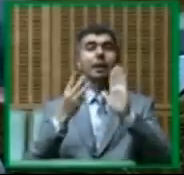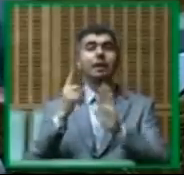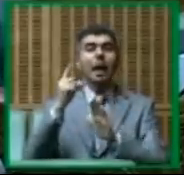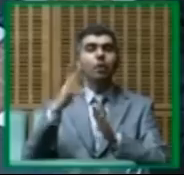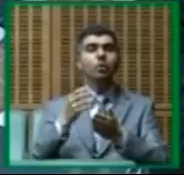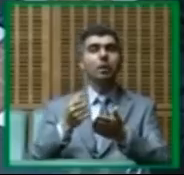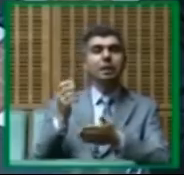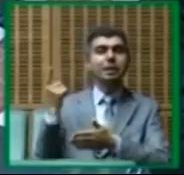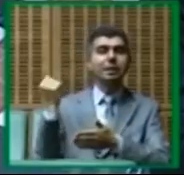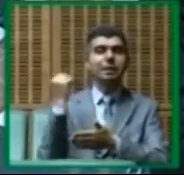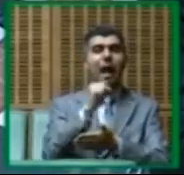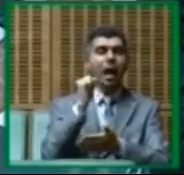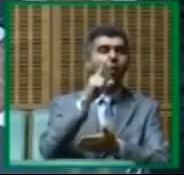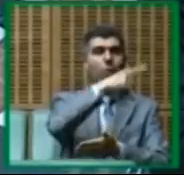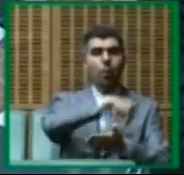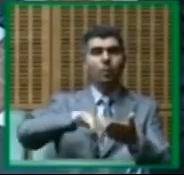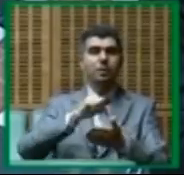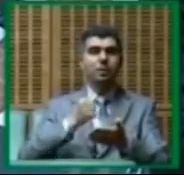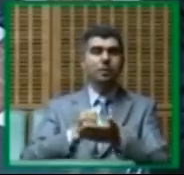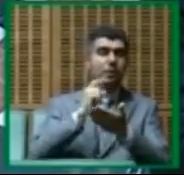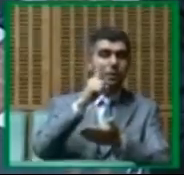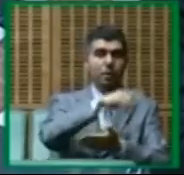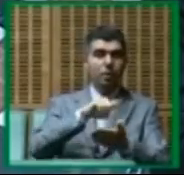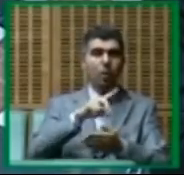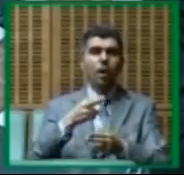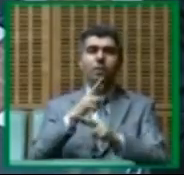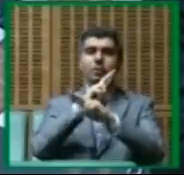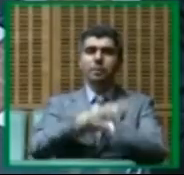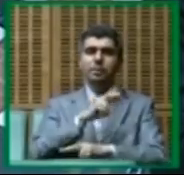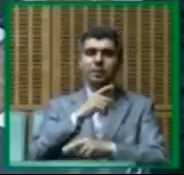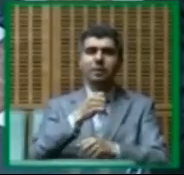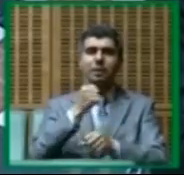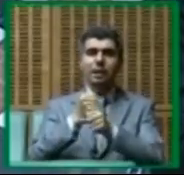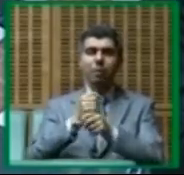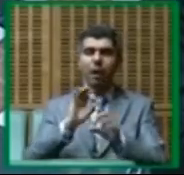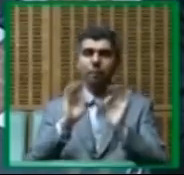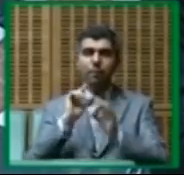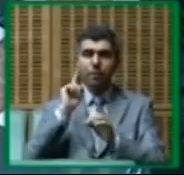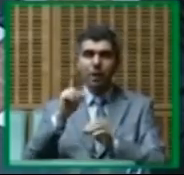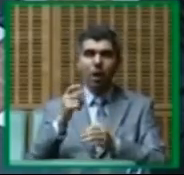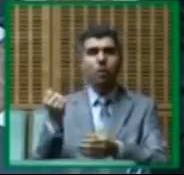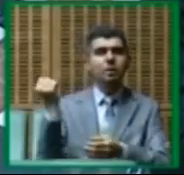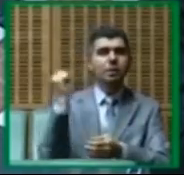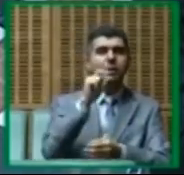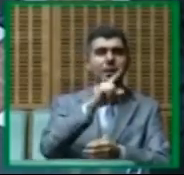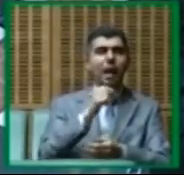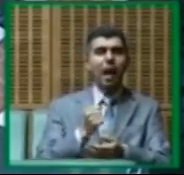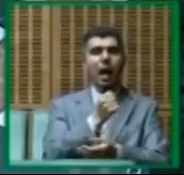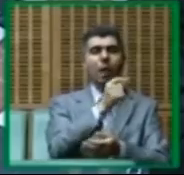للتمويل في إطار ضمان إكسبريس. 14 تعويض عن فقدان الشغل من أجل إعطاء الرؤية وإعطاء الثبات للمشغلين.